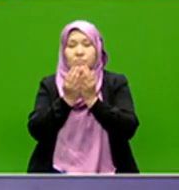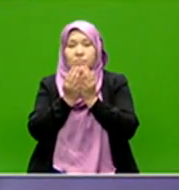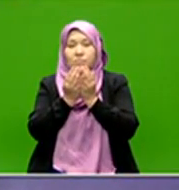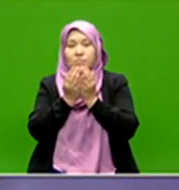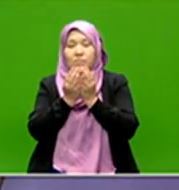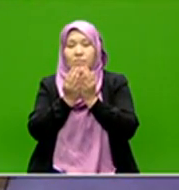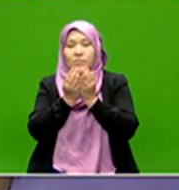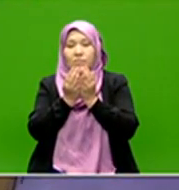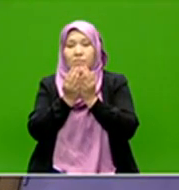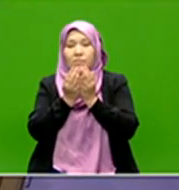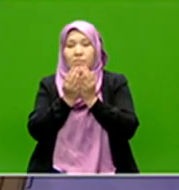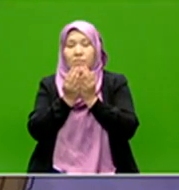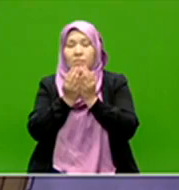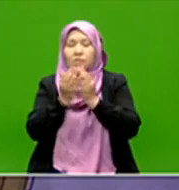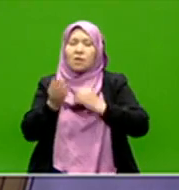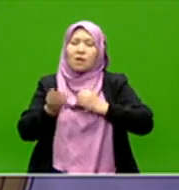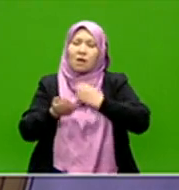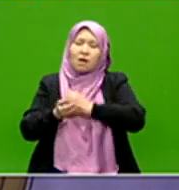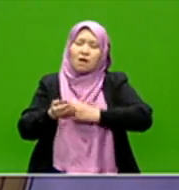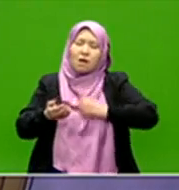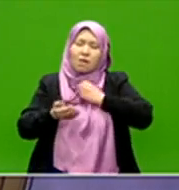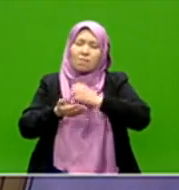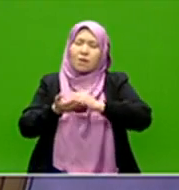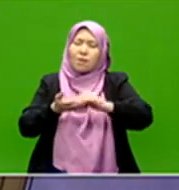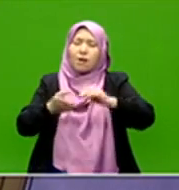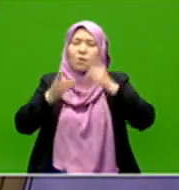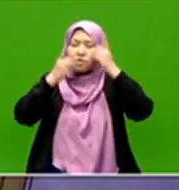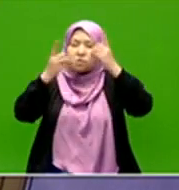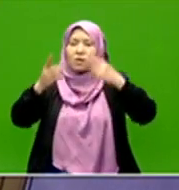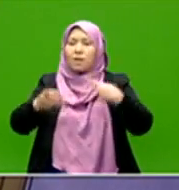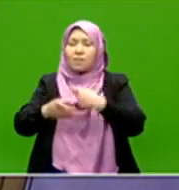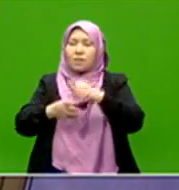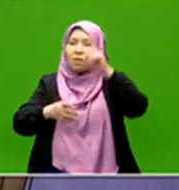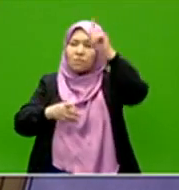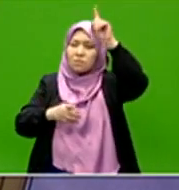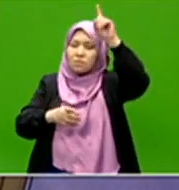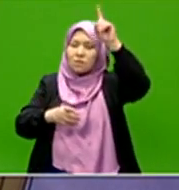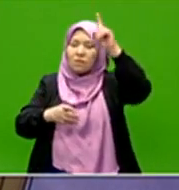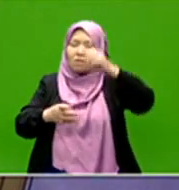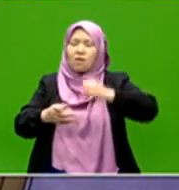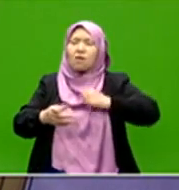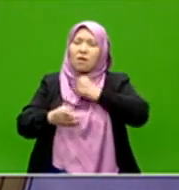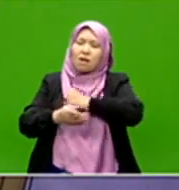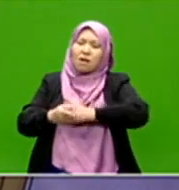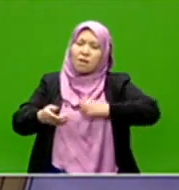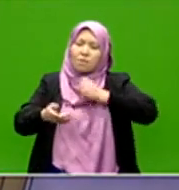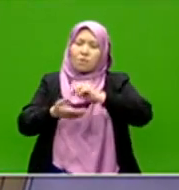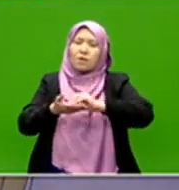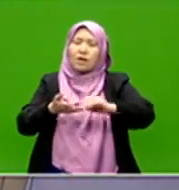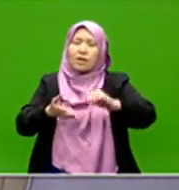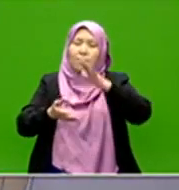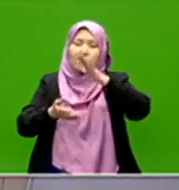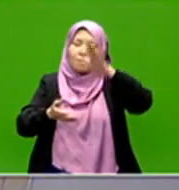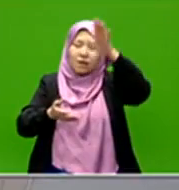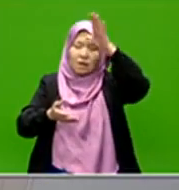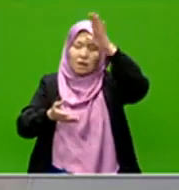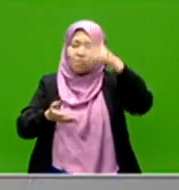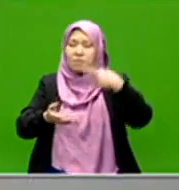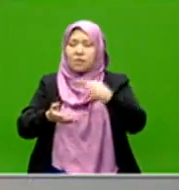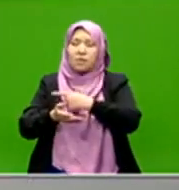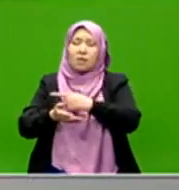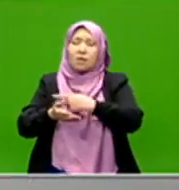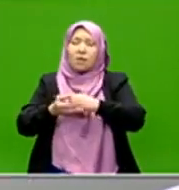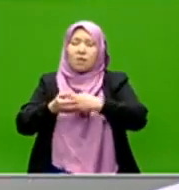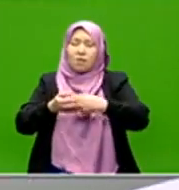ya Rahim, ampunkan dosa-dosa kami ya Allah, ampunkan dosa ibu dan ayah kami ya